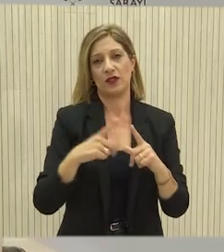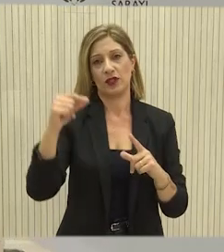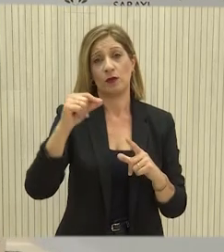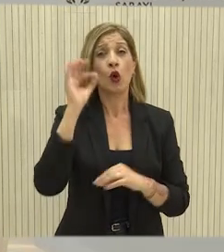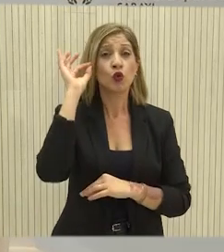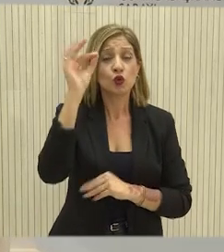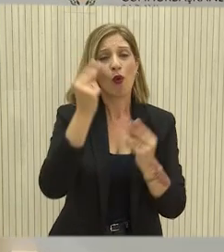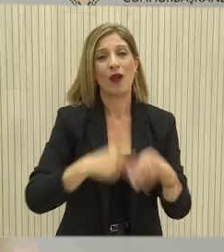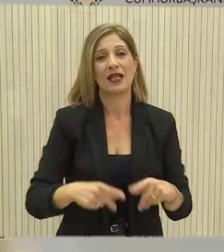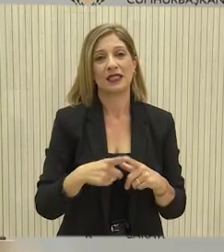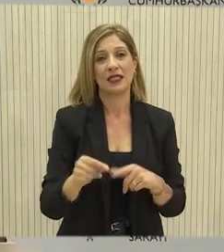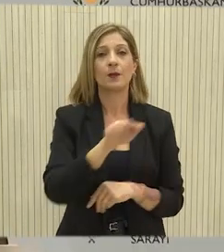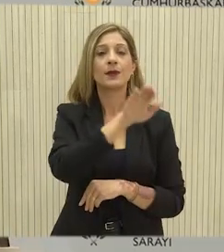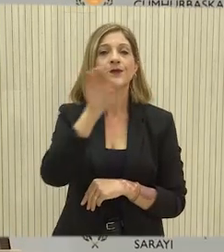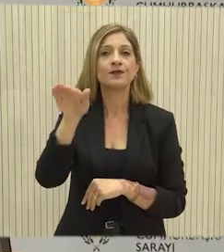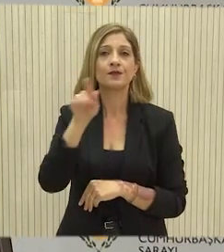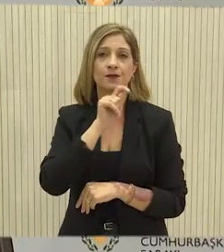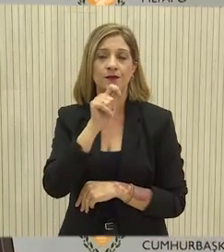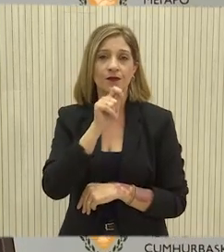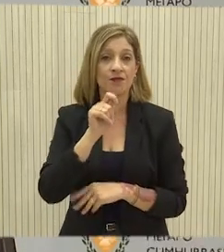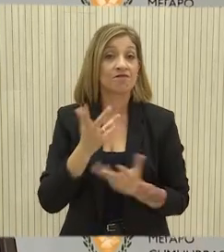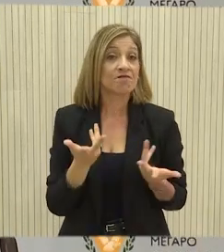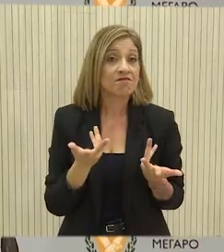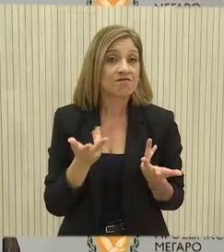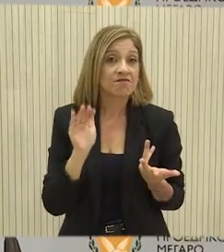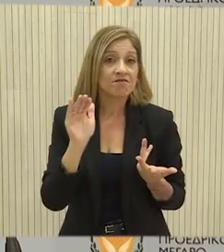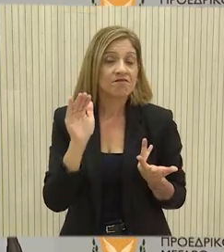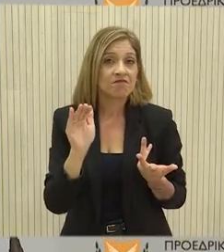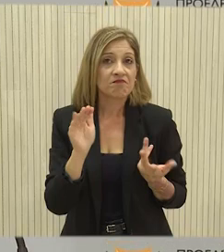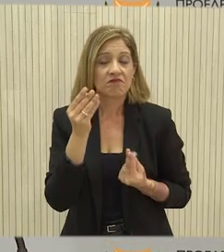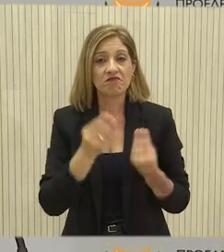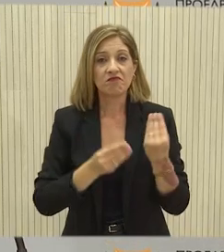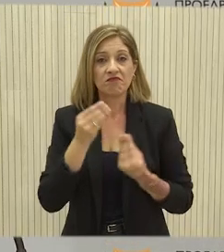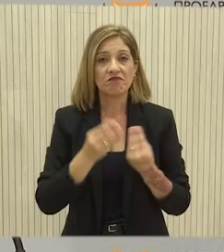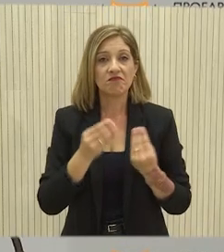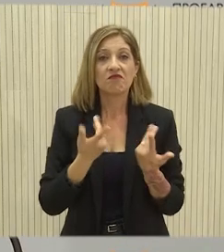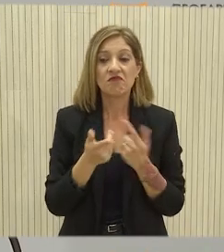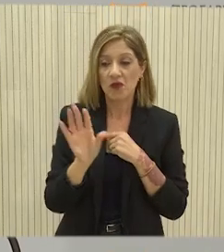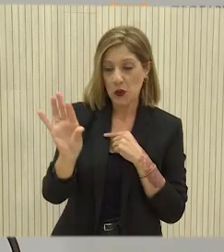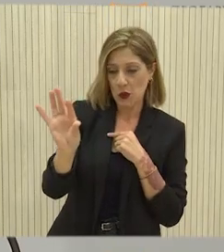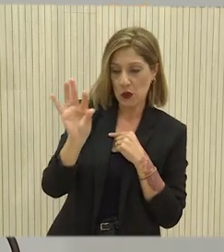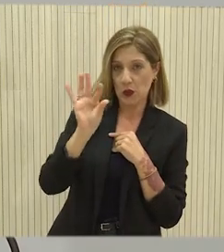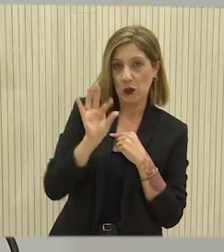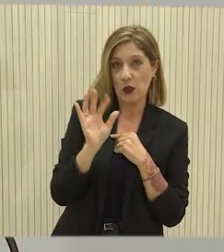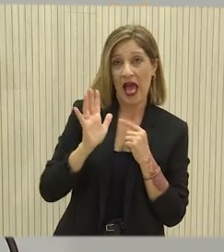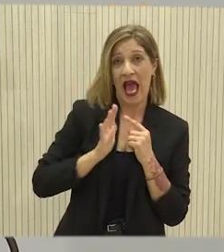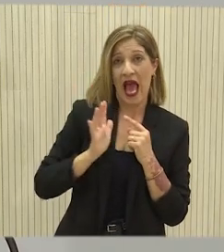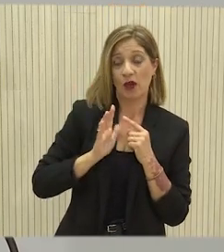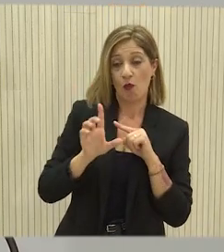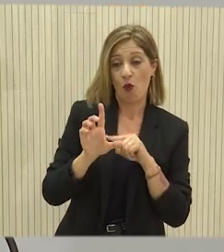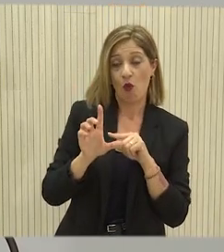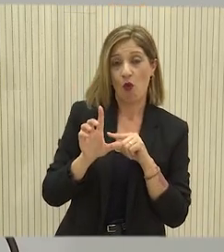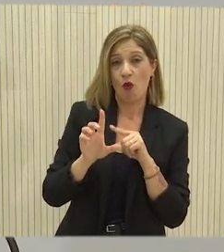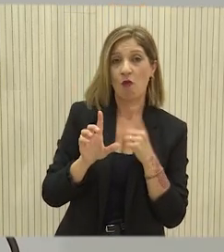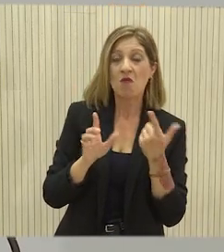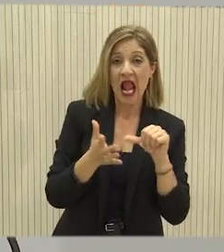οριστική επίλυση του Κυπριακού. Αντίθετα, θέμα να υπάρξει, αν θέλετε, ο αποχαρακτηρισμός οποιασδήποτε ιδιότητας μπορεί να υποχωρήσει αυτό το